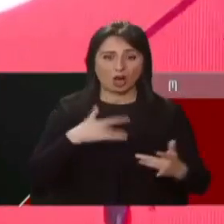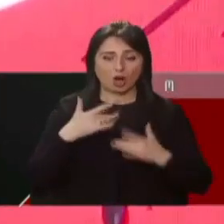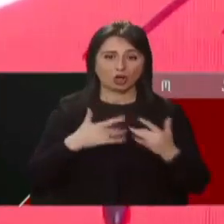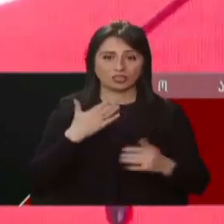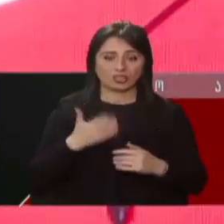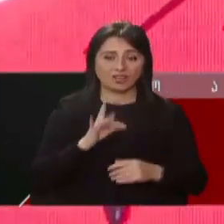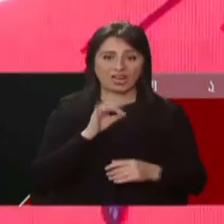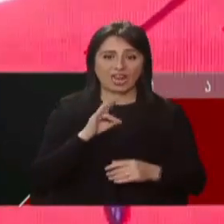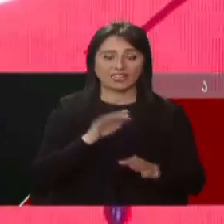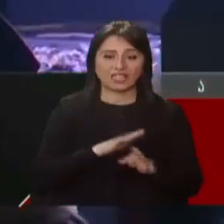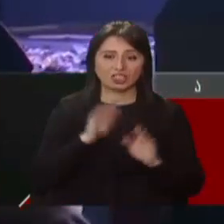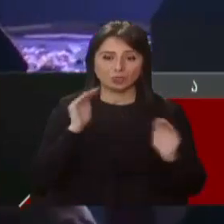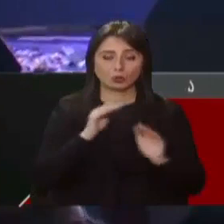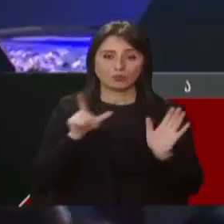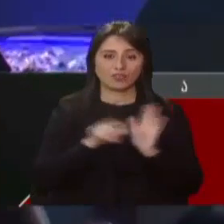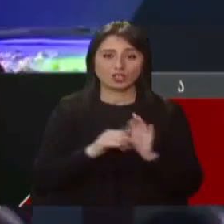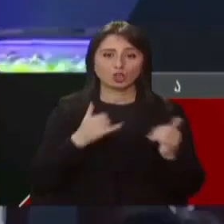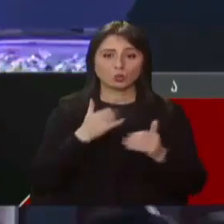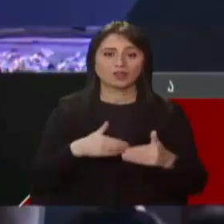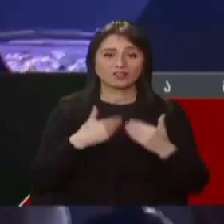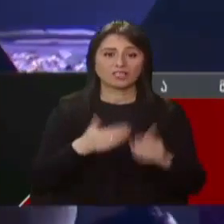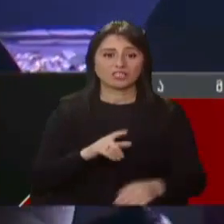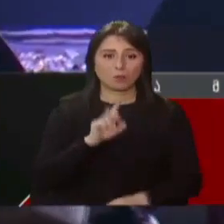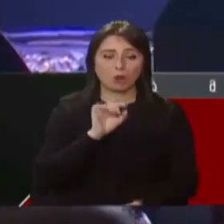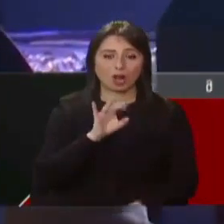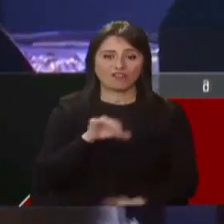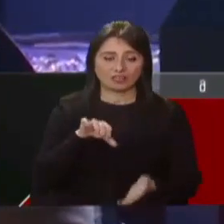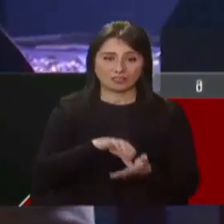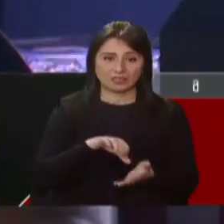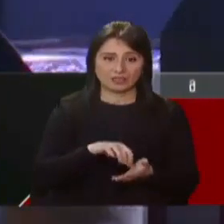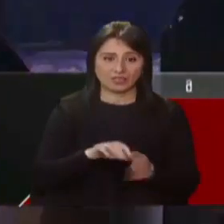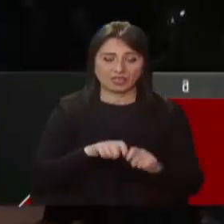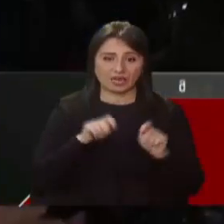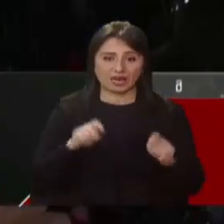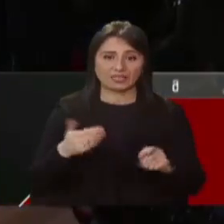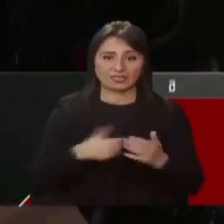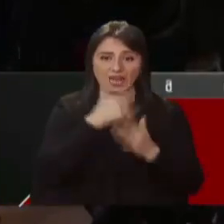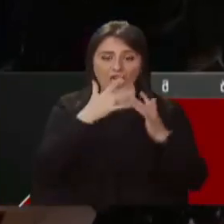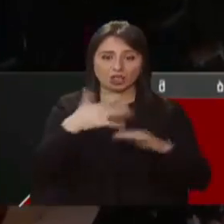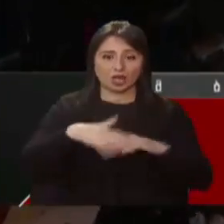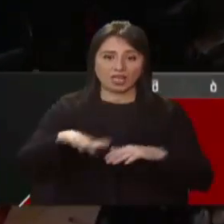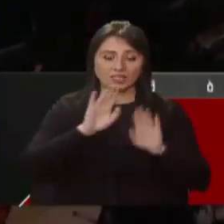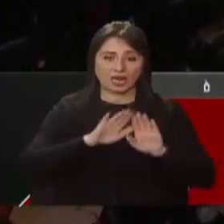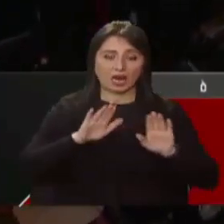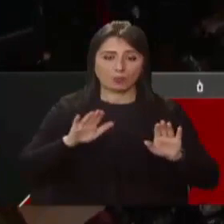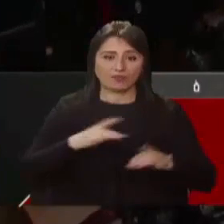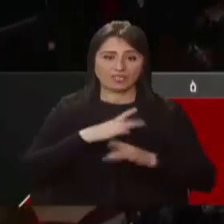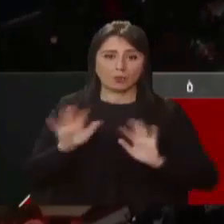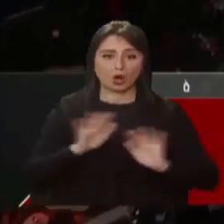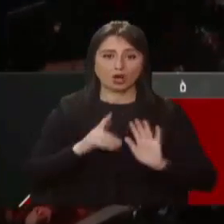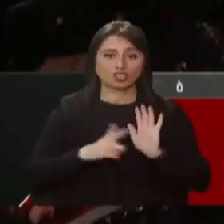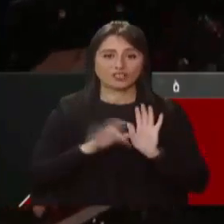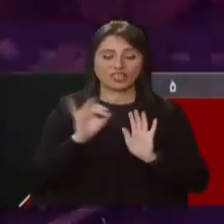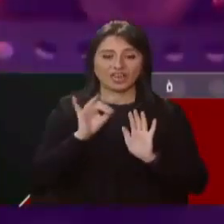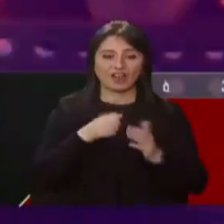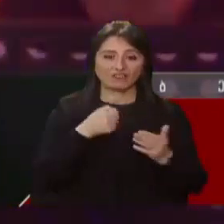რომელშიც რანინას შემსრულებლებთან ერთად სტუმრების წინაშე ზიად ბოლქვაძეც წარდგა. გაიხსნა საახალწლო ეზო და გამოფენები. საზეიმო ღონისძიებები 7